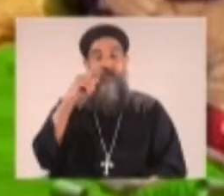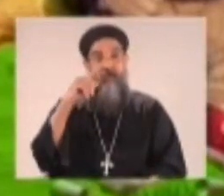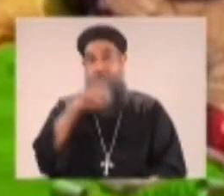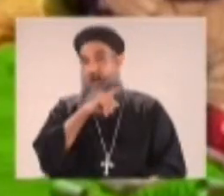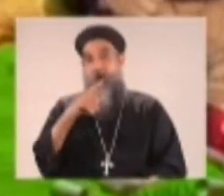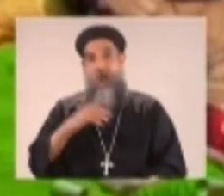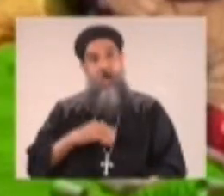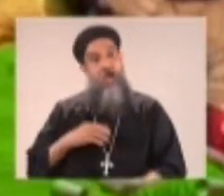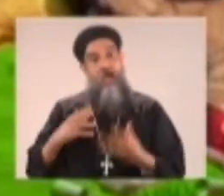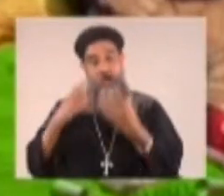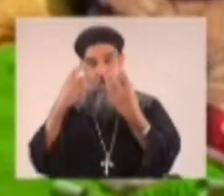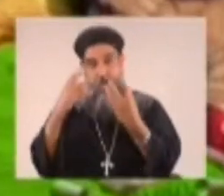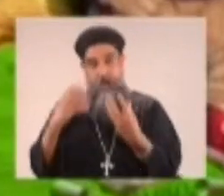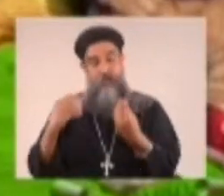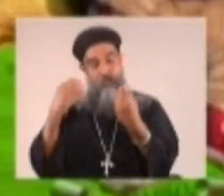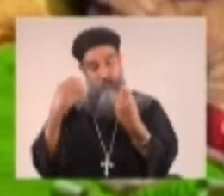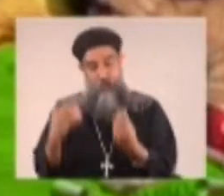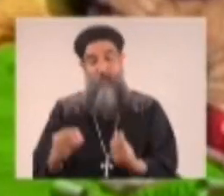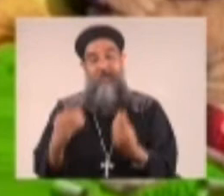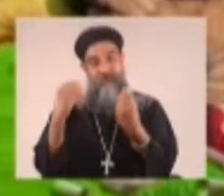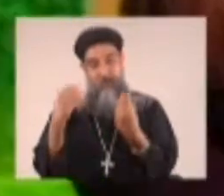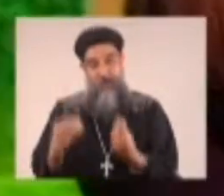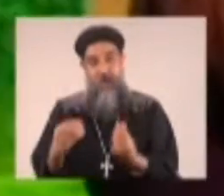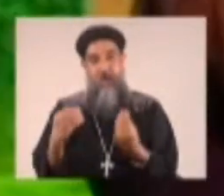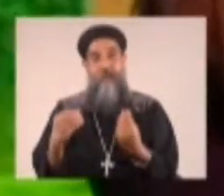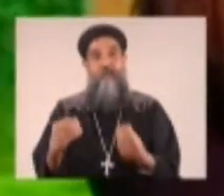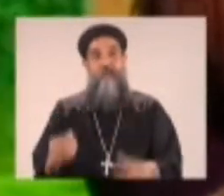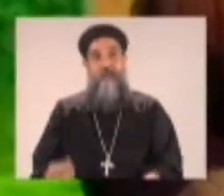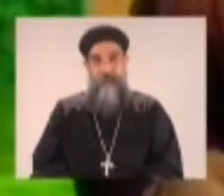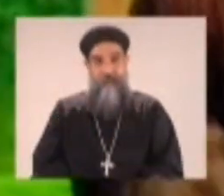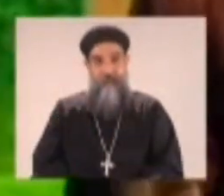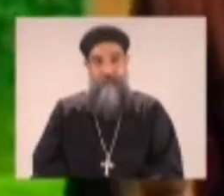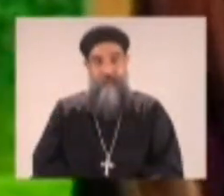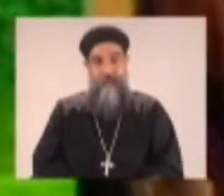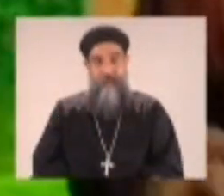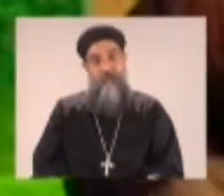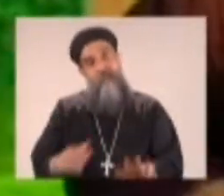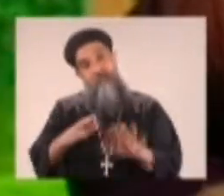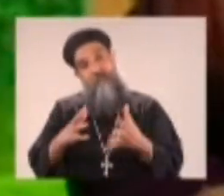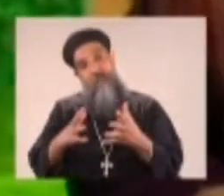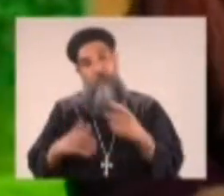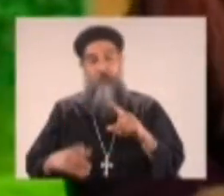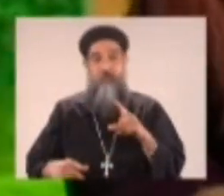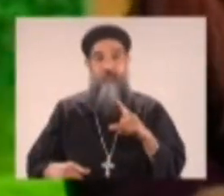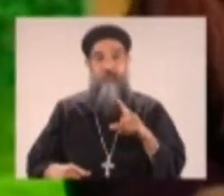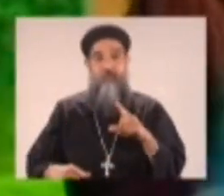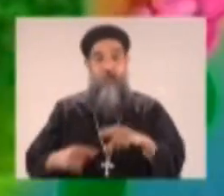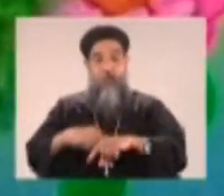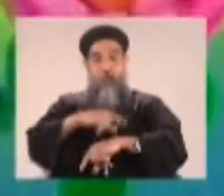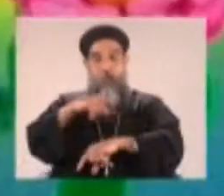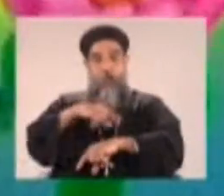يمكن يكون ده وقت مناسب لأغنية، وحنختار أغنية بتتكلم عن الصدق.